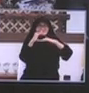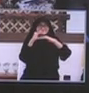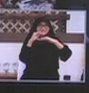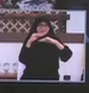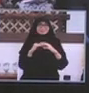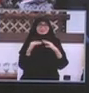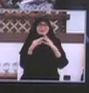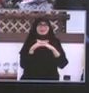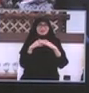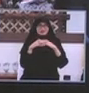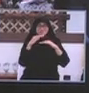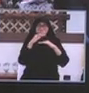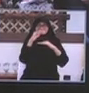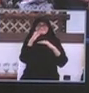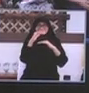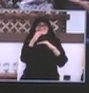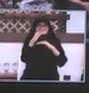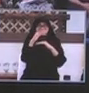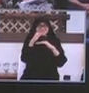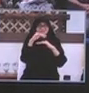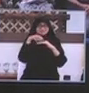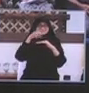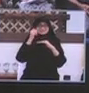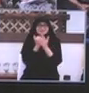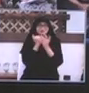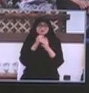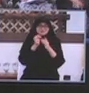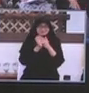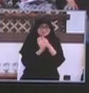Oke, nanti biar dicek. Jadi satu tadi banjir, dua soal